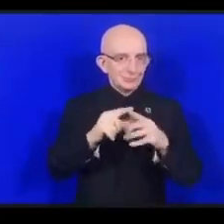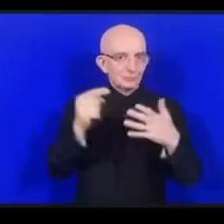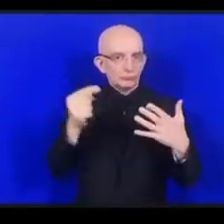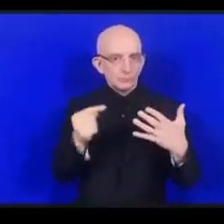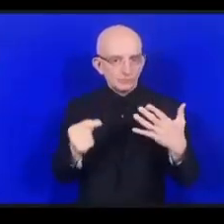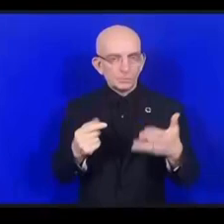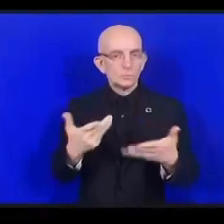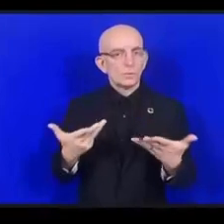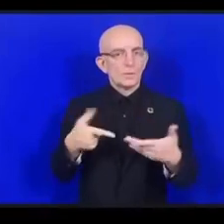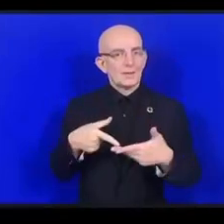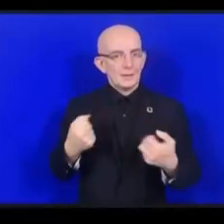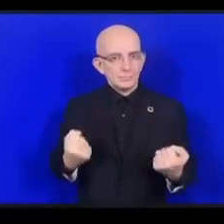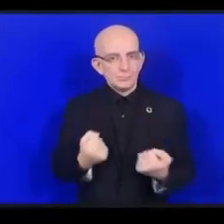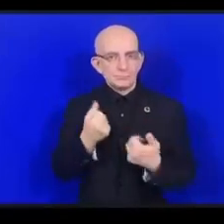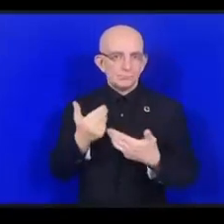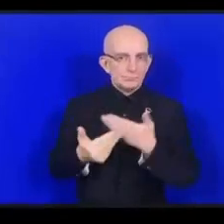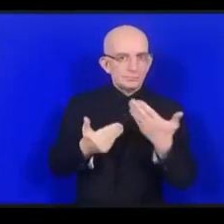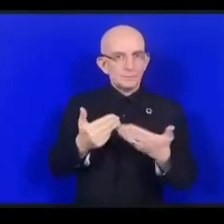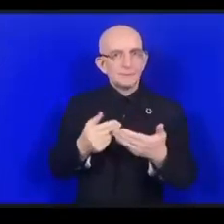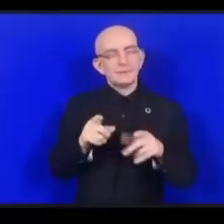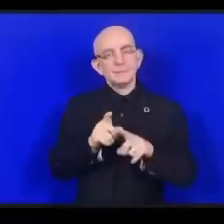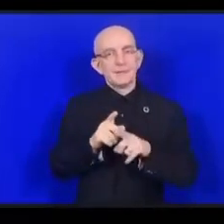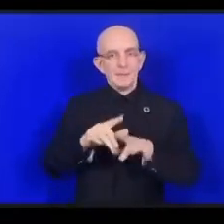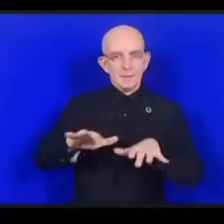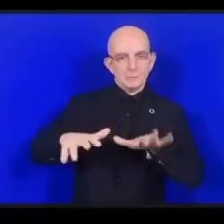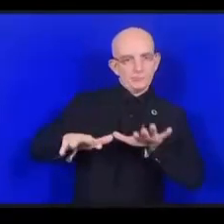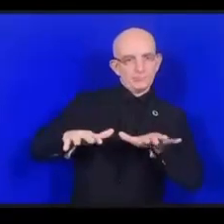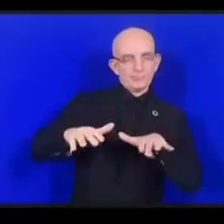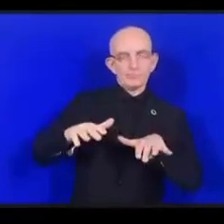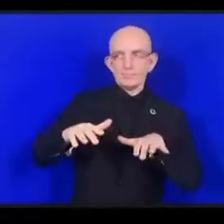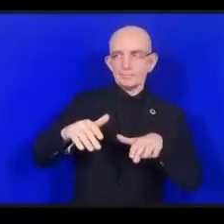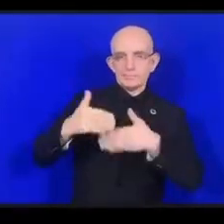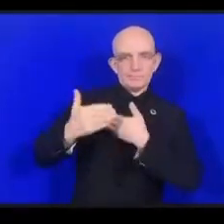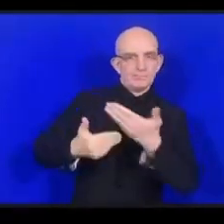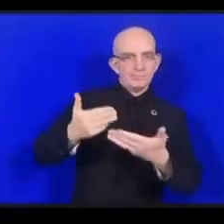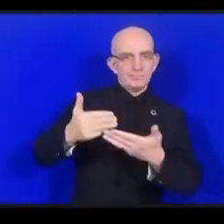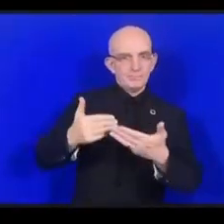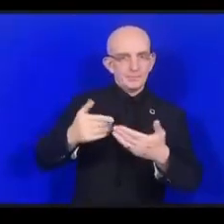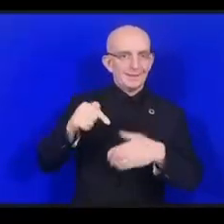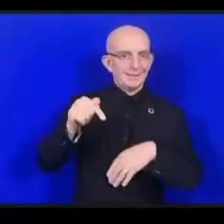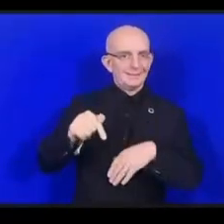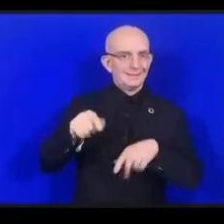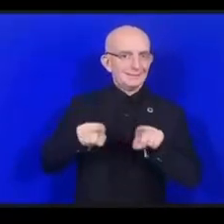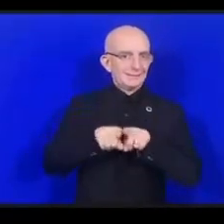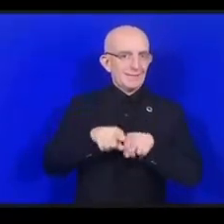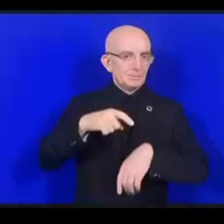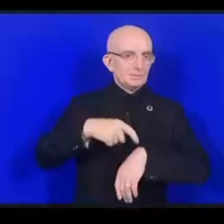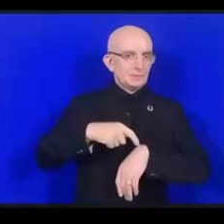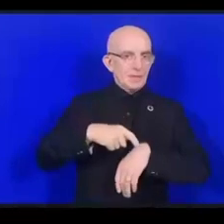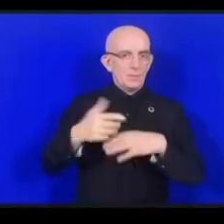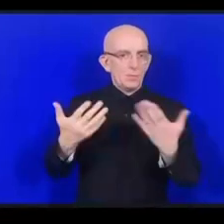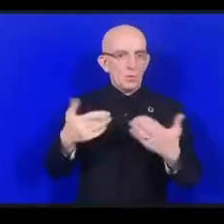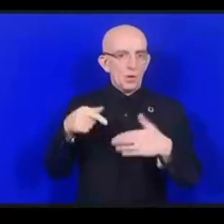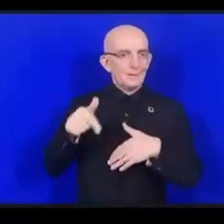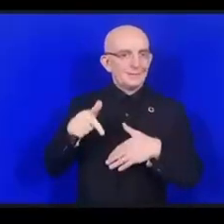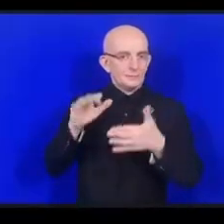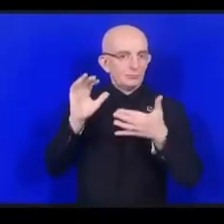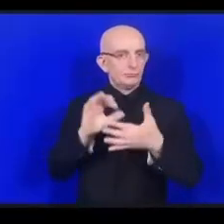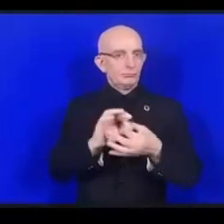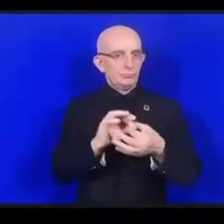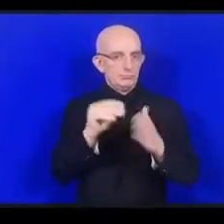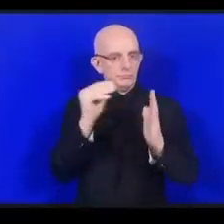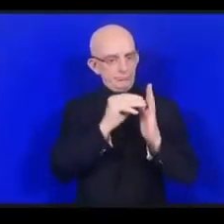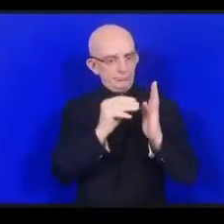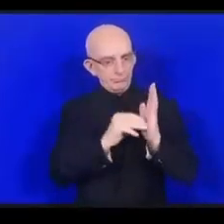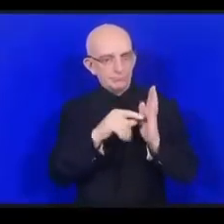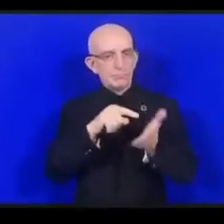那么这个跟这个动态联盟核心互联网价值的工作几乎是同步的，所以呢，讲到我们应